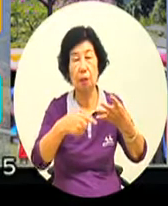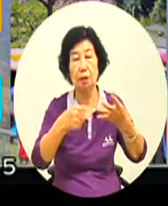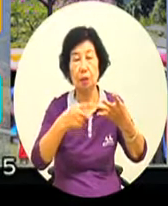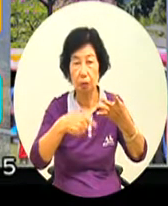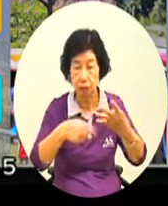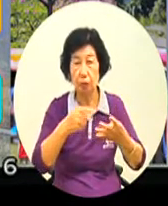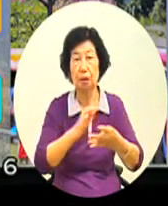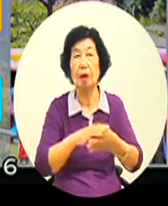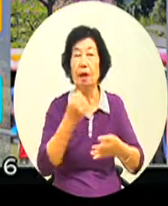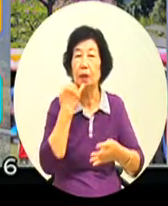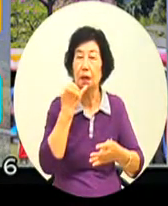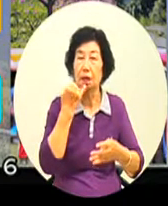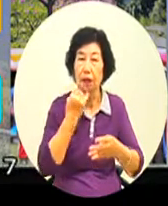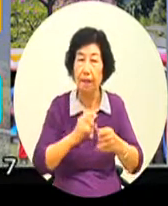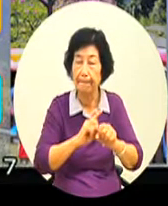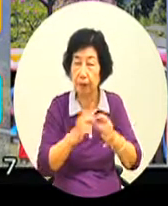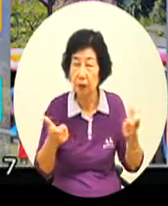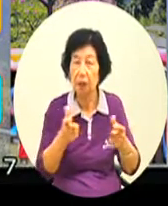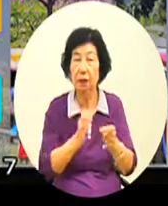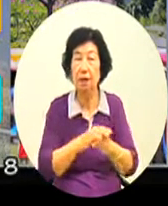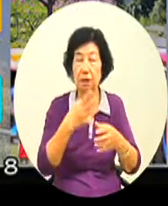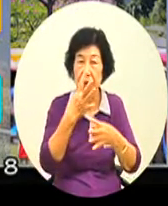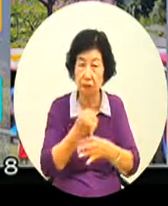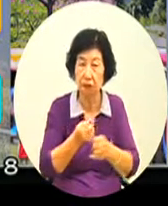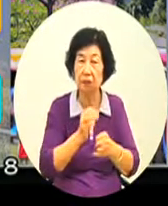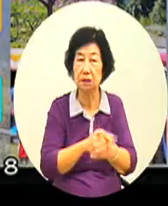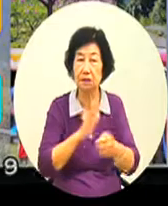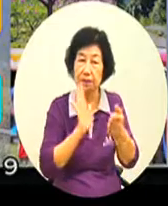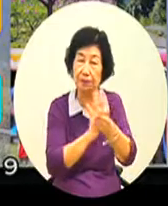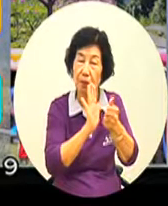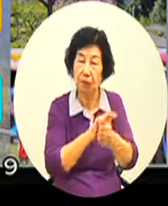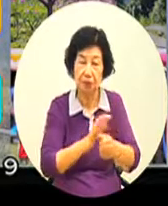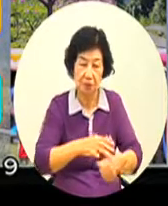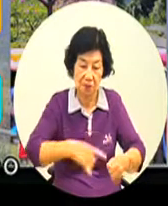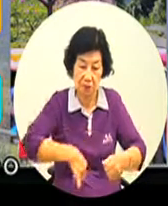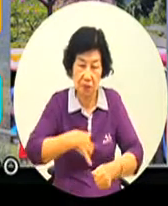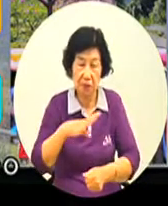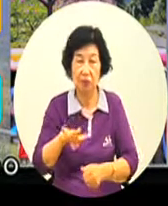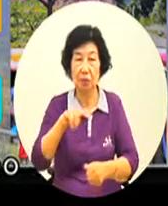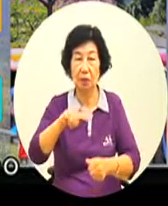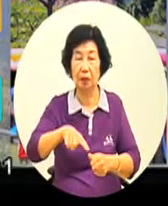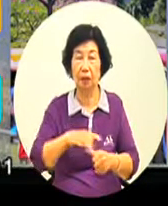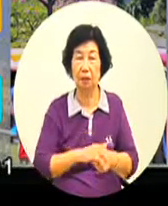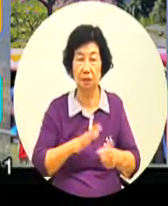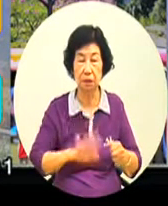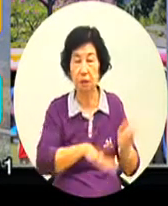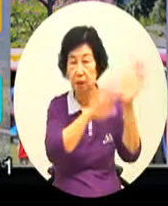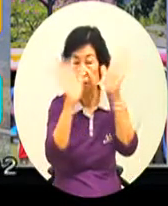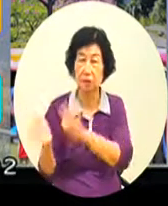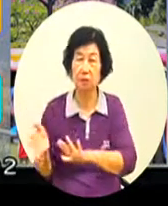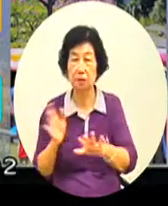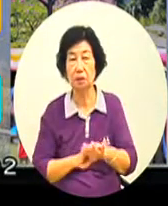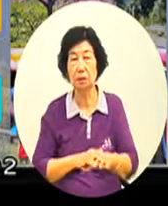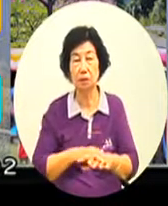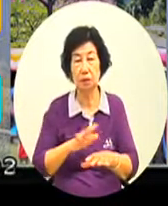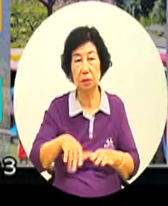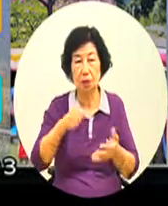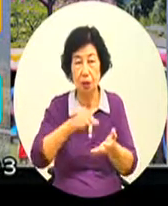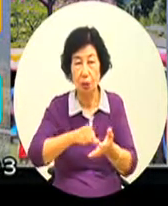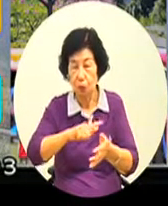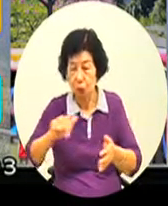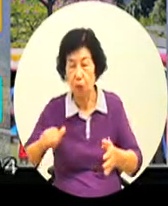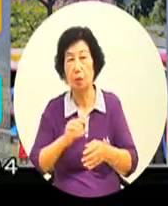销原乡部落优美的地理景观、丰富的自然生态、多元新鲜的农产品以及部落族群文